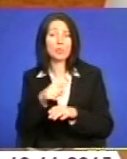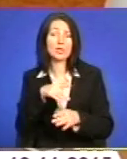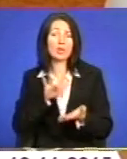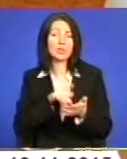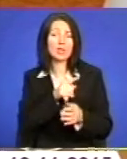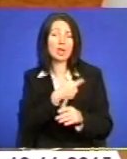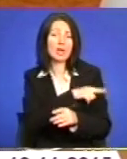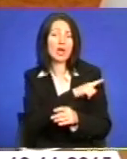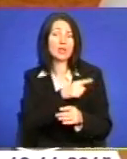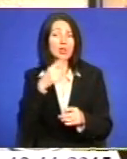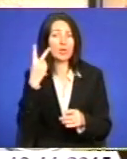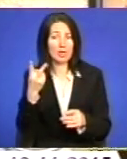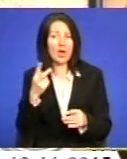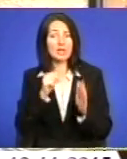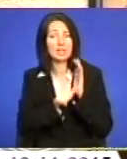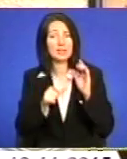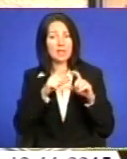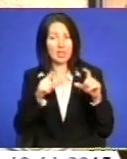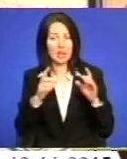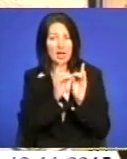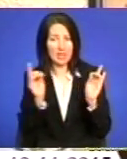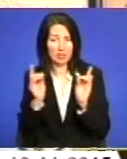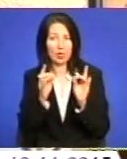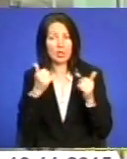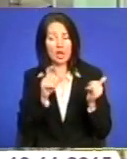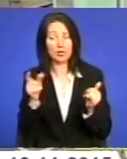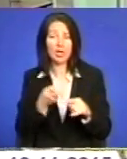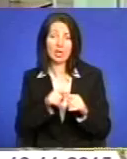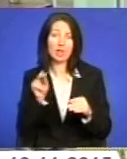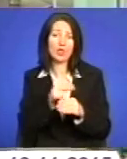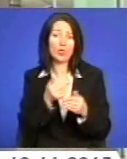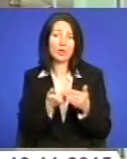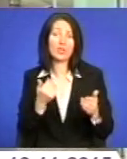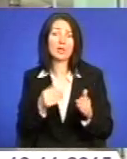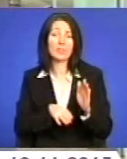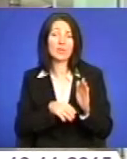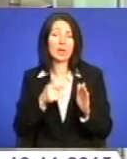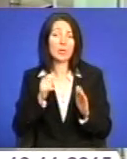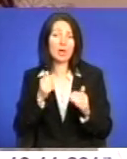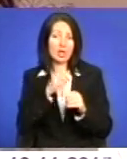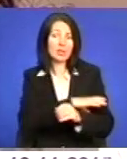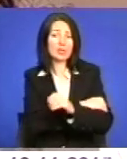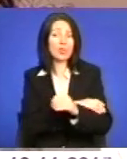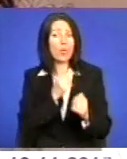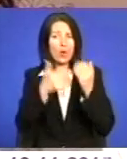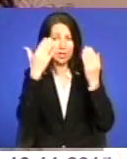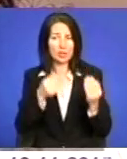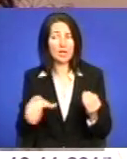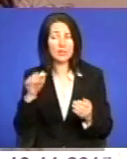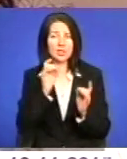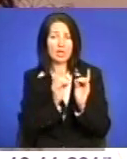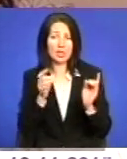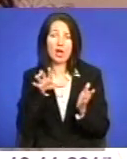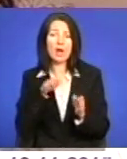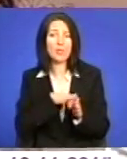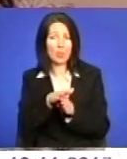60 ліжок відведені для пацієнтів, яких лікують від цієї хвороби. Щодня усі місця заповнені. Переважно хворі до нас